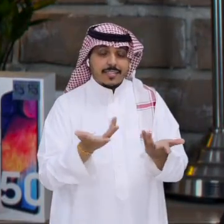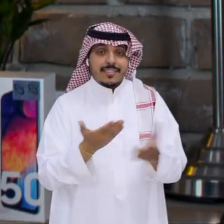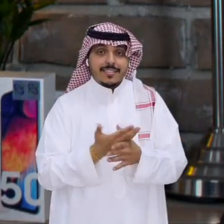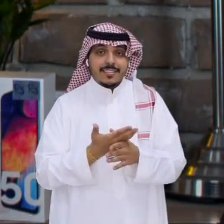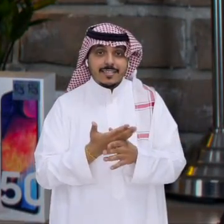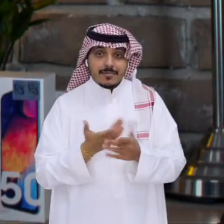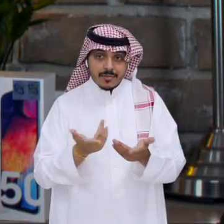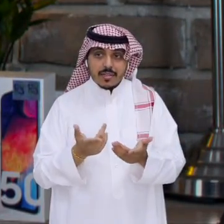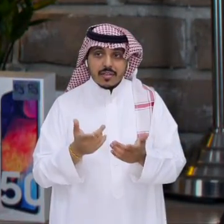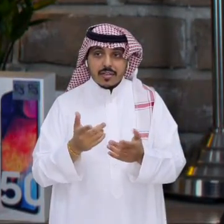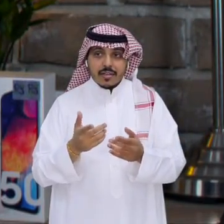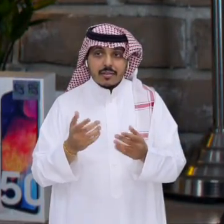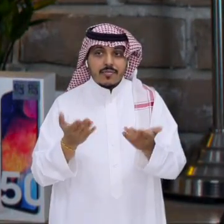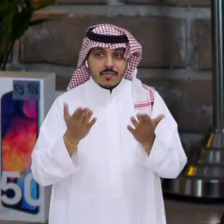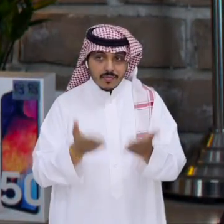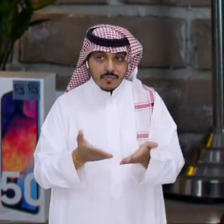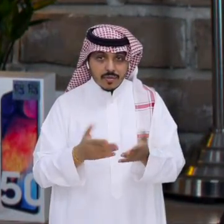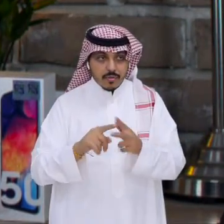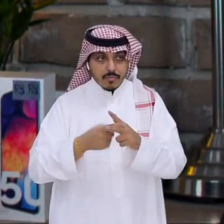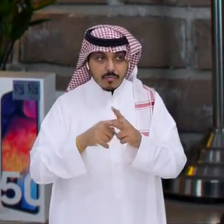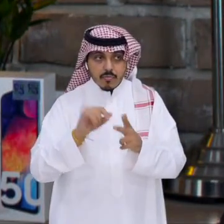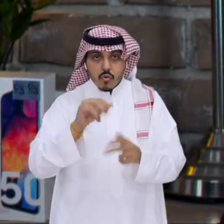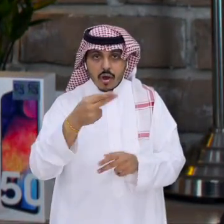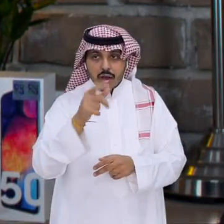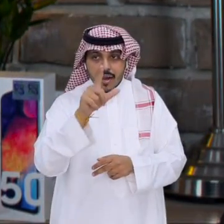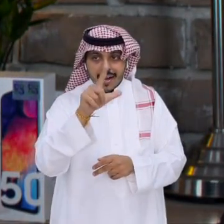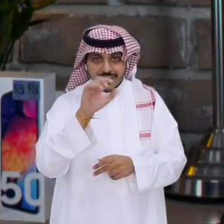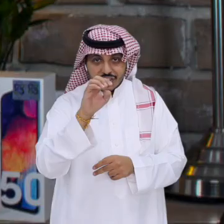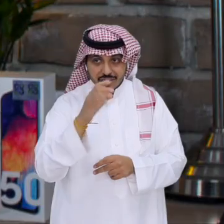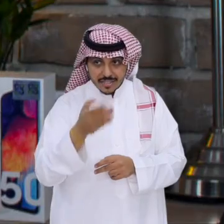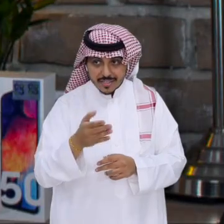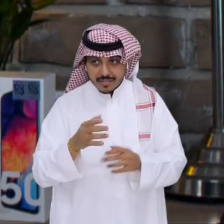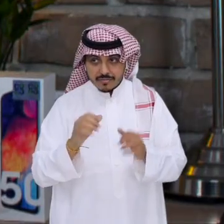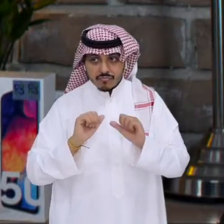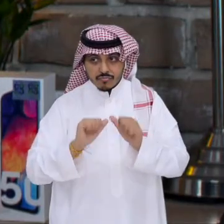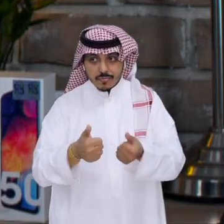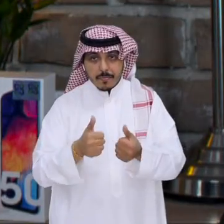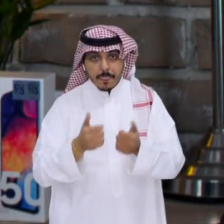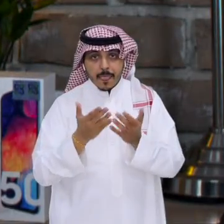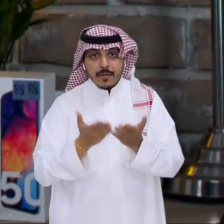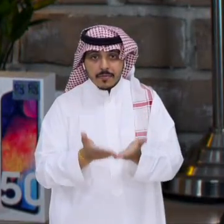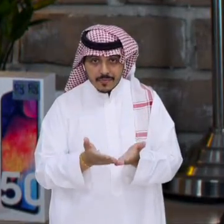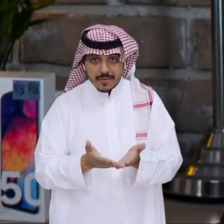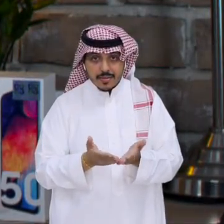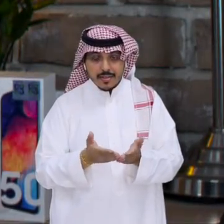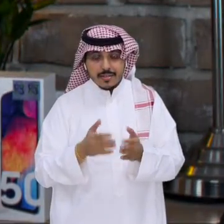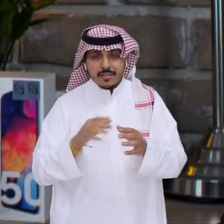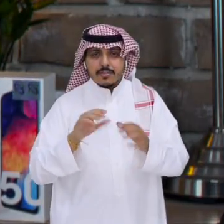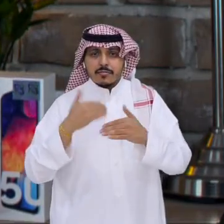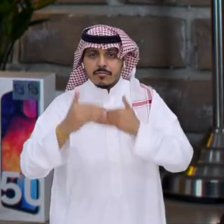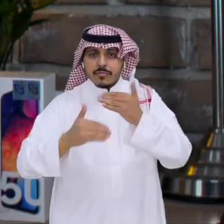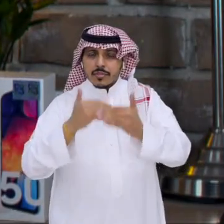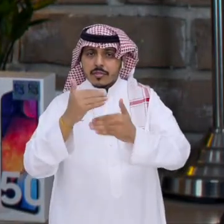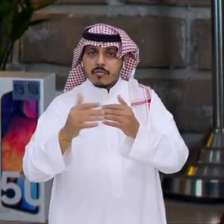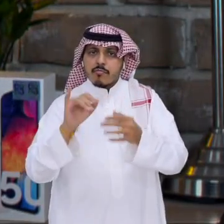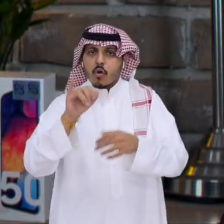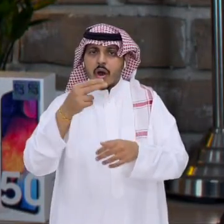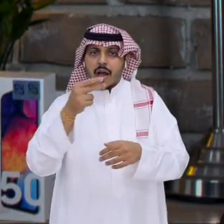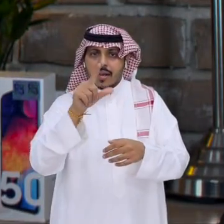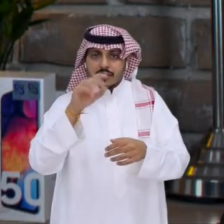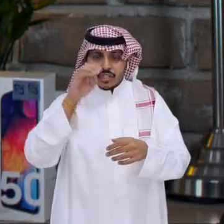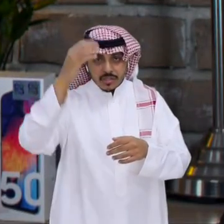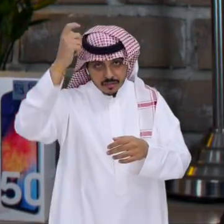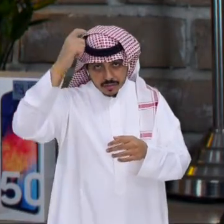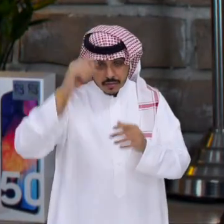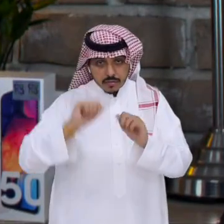الإمكانيات اللي تطلع في الجوالات من خلال المعالج وقدرة المعالج، وهذه قدرات المعالج والابتكارات اللي يحطوها على سلسلات المعالجات تمكن